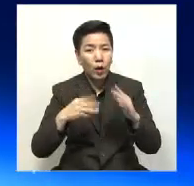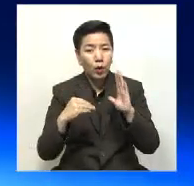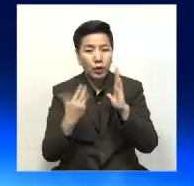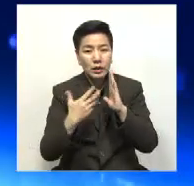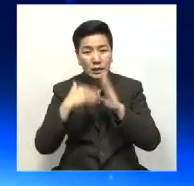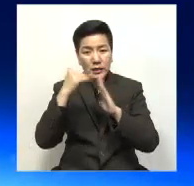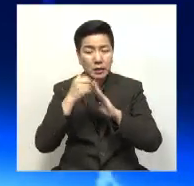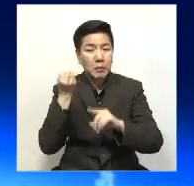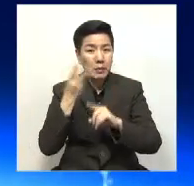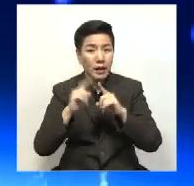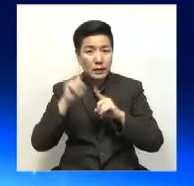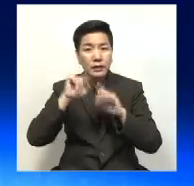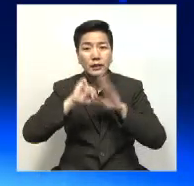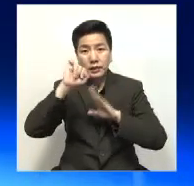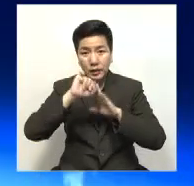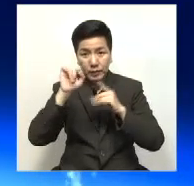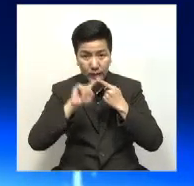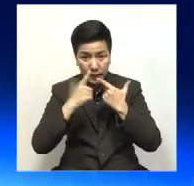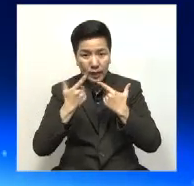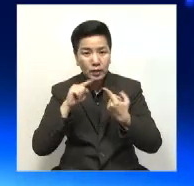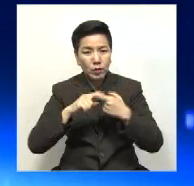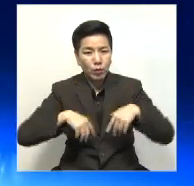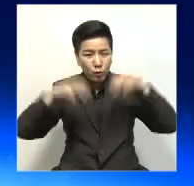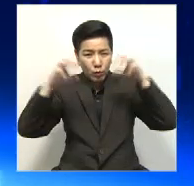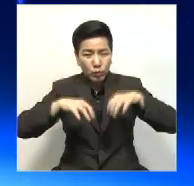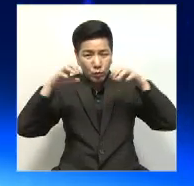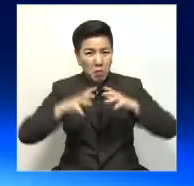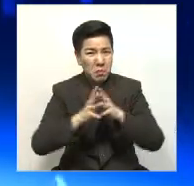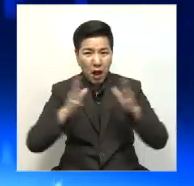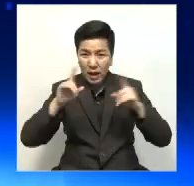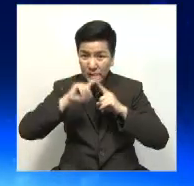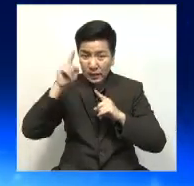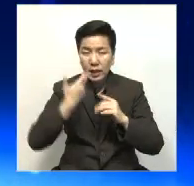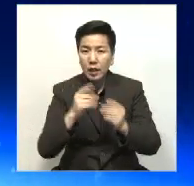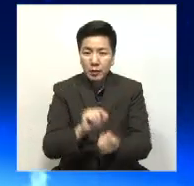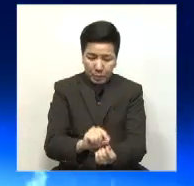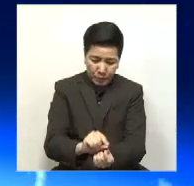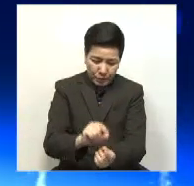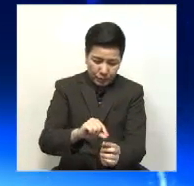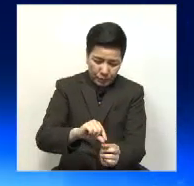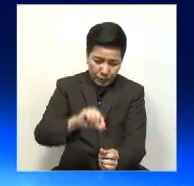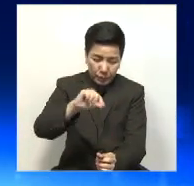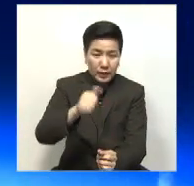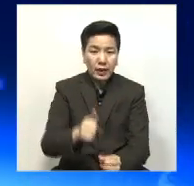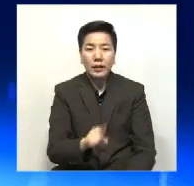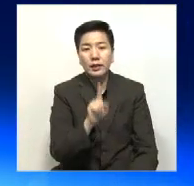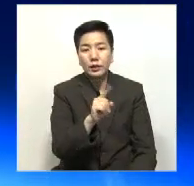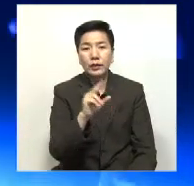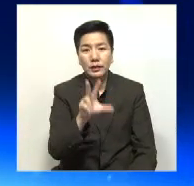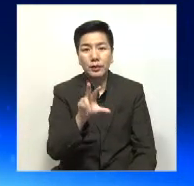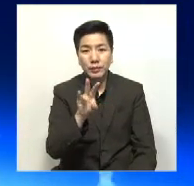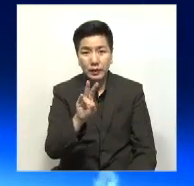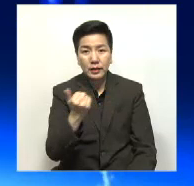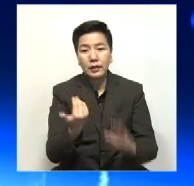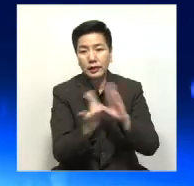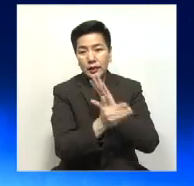ในพื้นที่ภาคเหนือที่จังหวัดเชียงใหม่เป็นพื้นที่ที่มีฝนมากที่สุดนะคะวัดได้137มิลลิเมตร